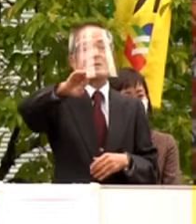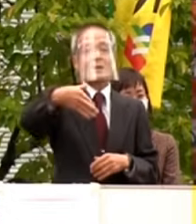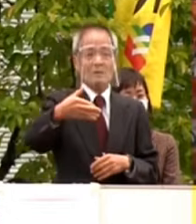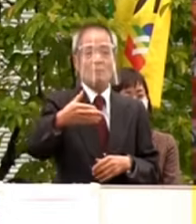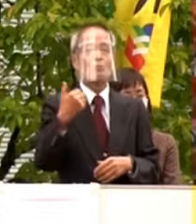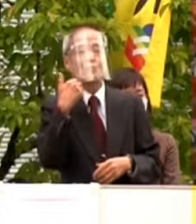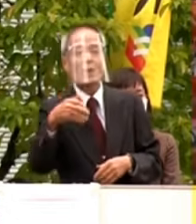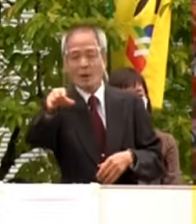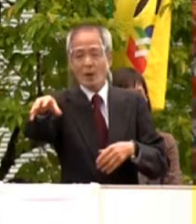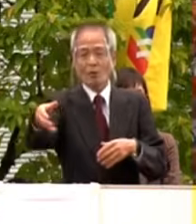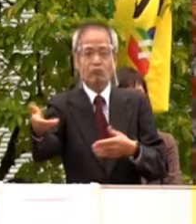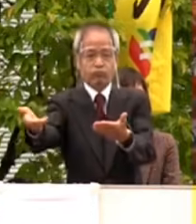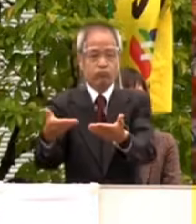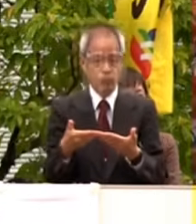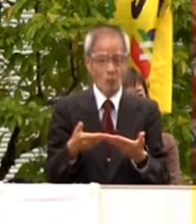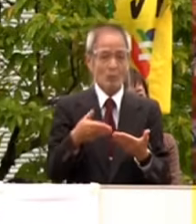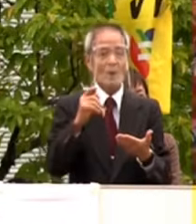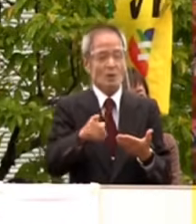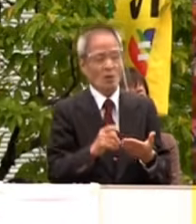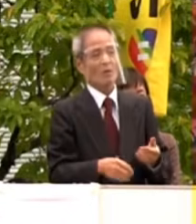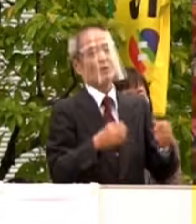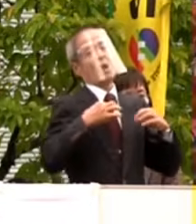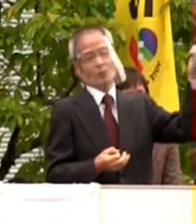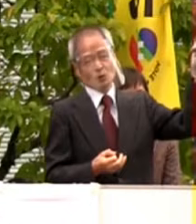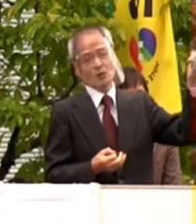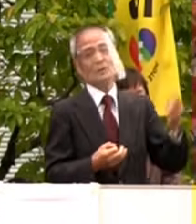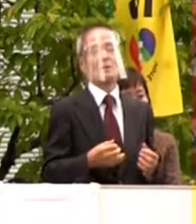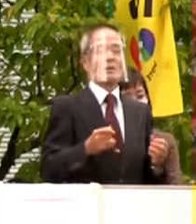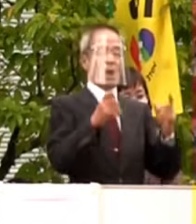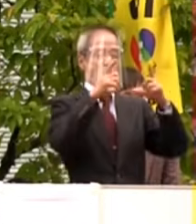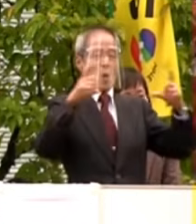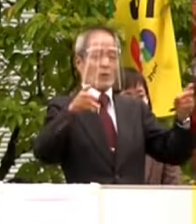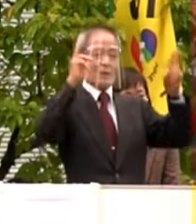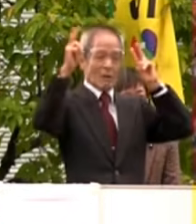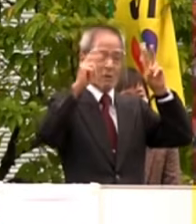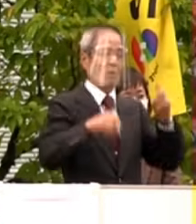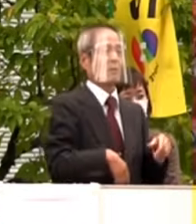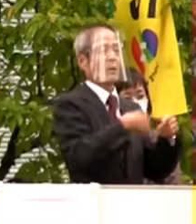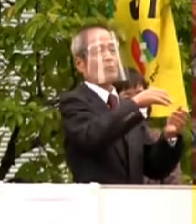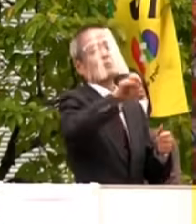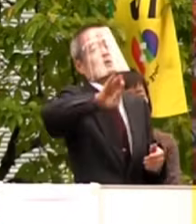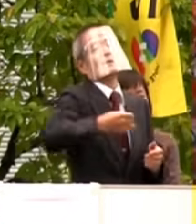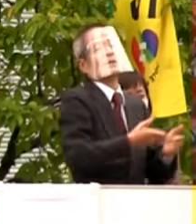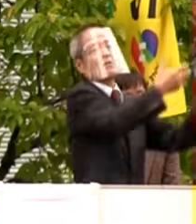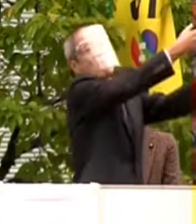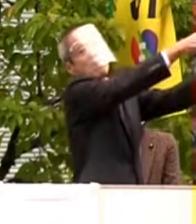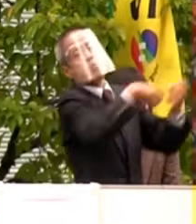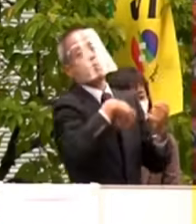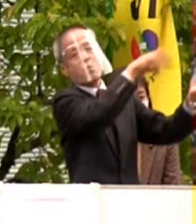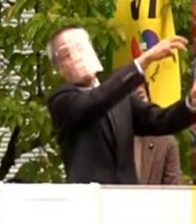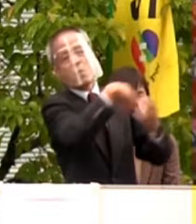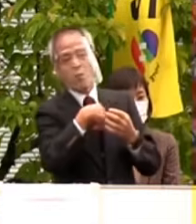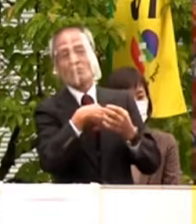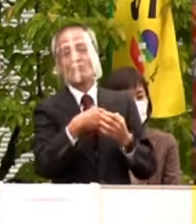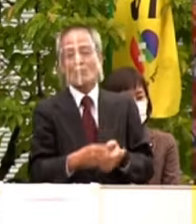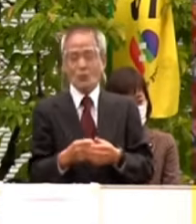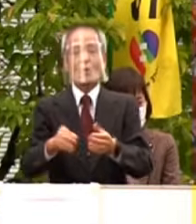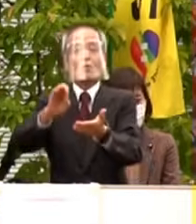や大企業に払ってもらいましょうよ。消費税は 5% に減税しようじゃありませ